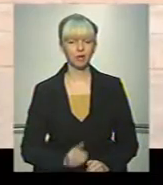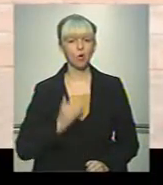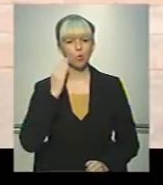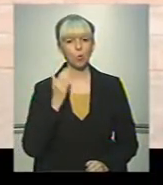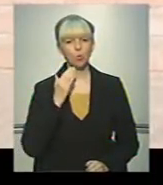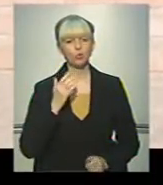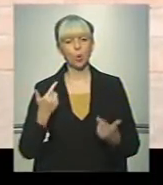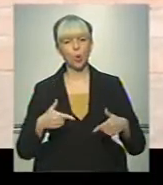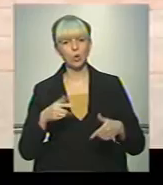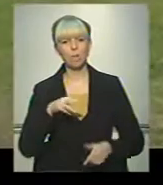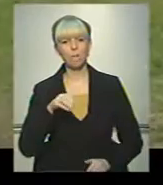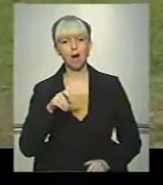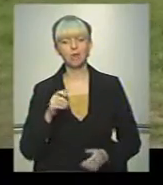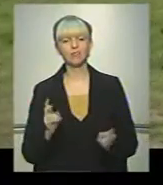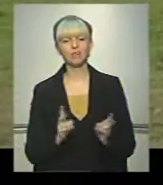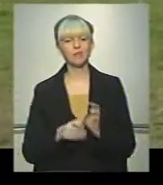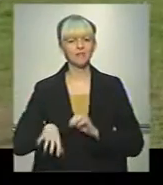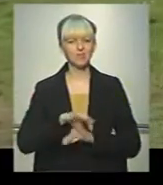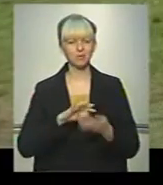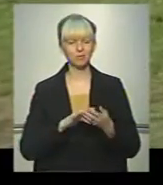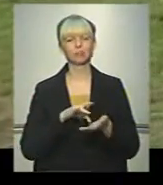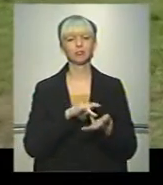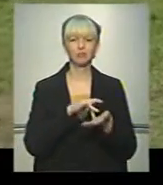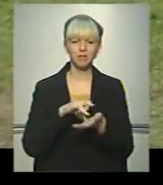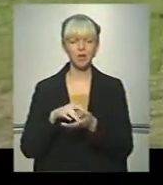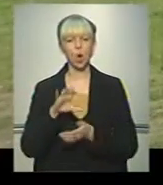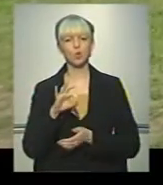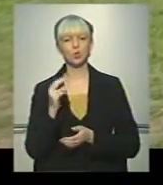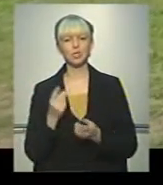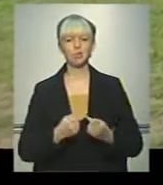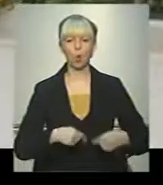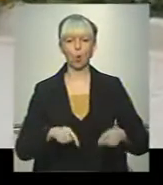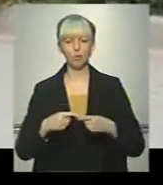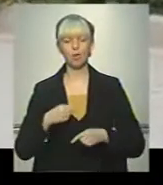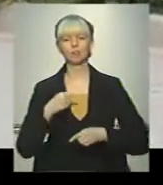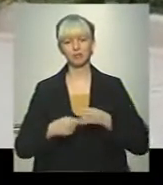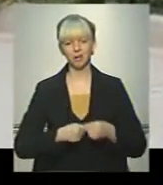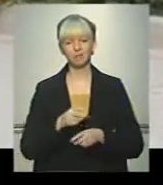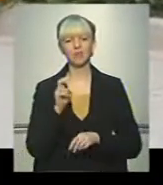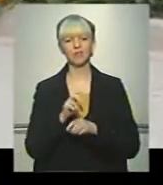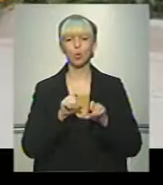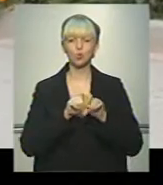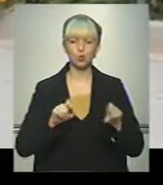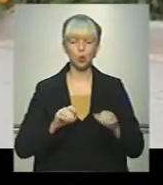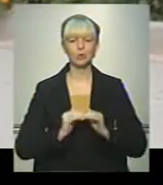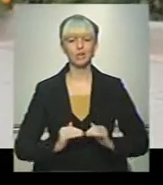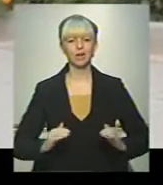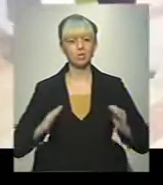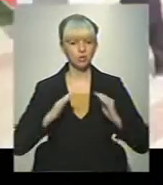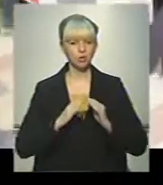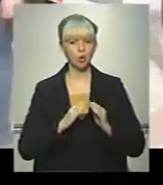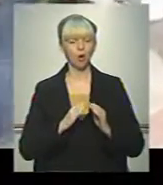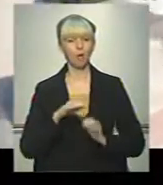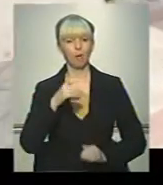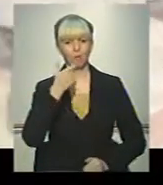Румунського гостя у Магалі зустрічали усім селом, провели екскурсію соціальними об'єктами. Традиційно відвідали школу та дитячий садок, де